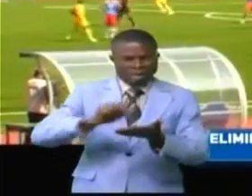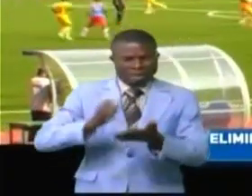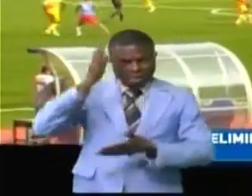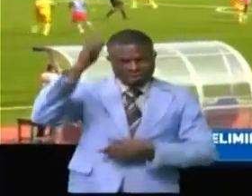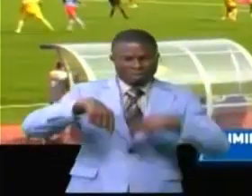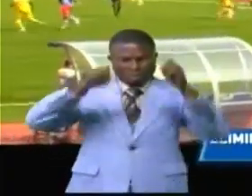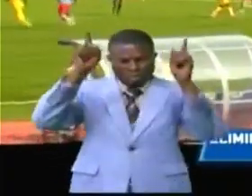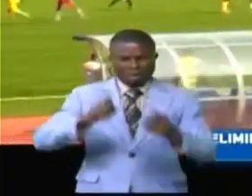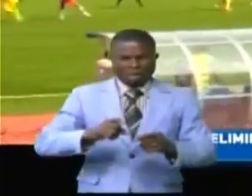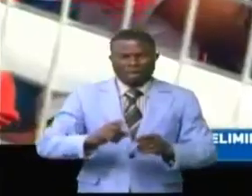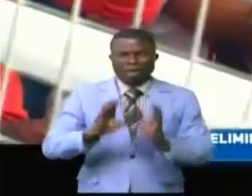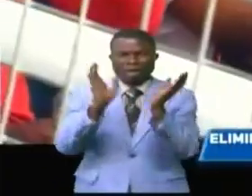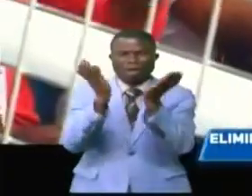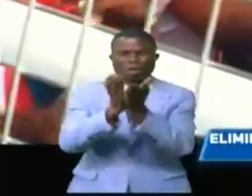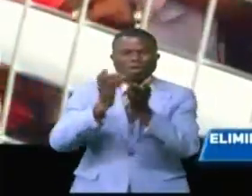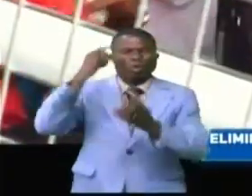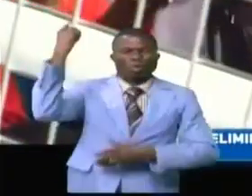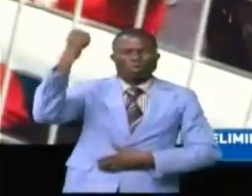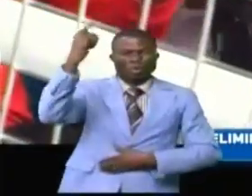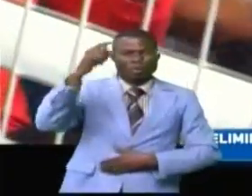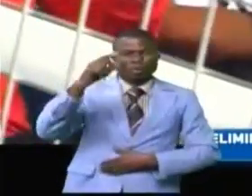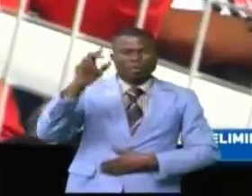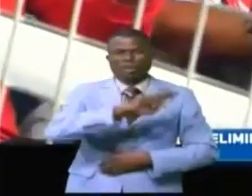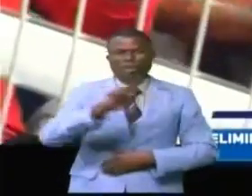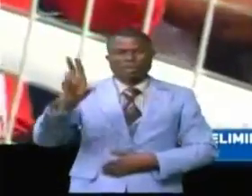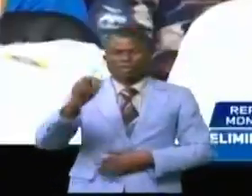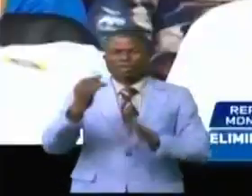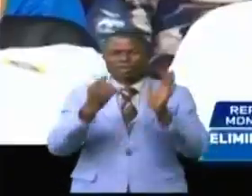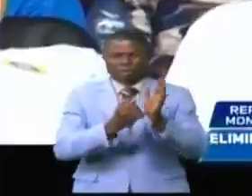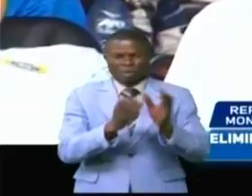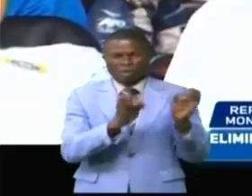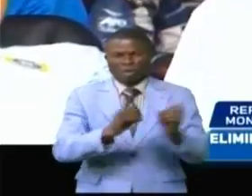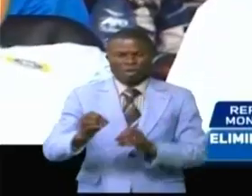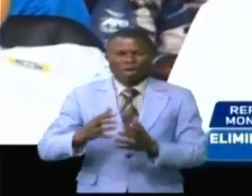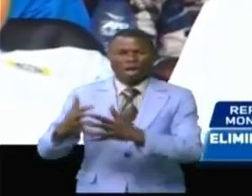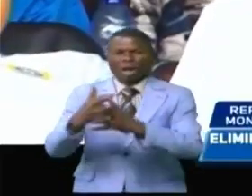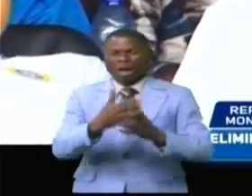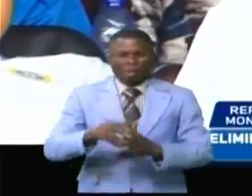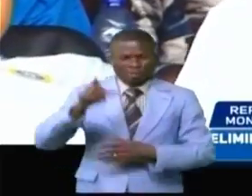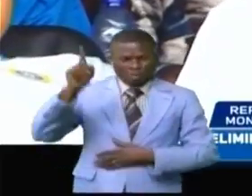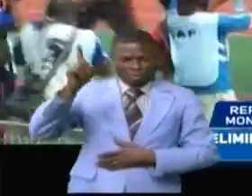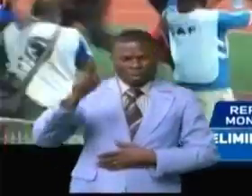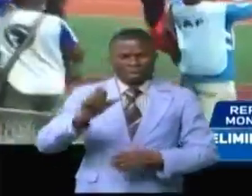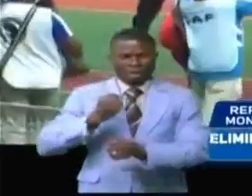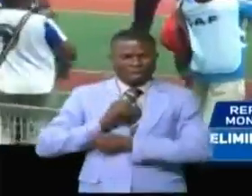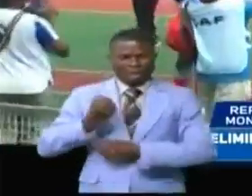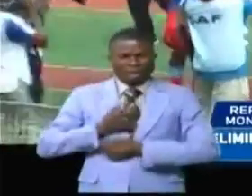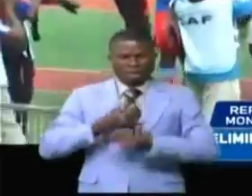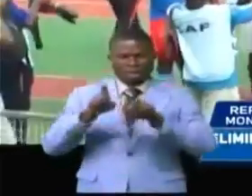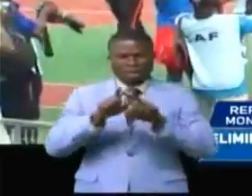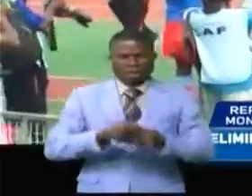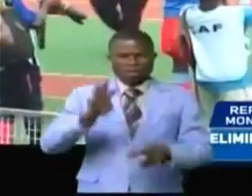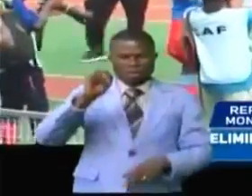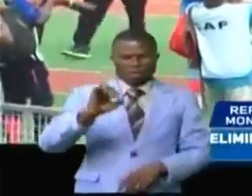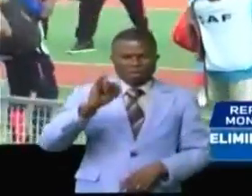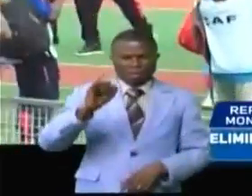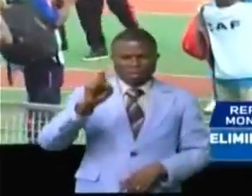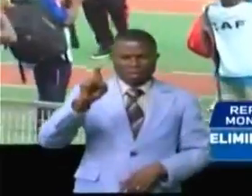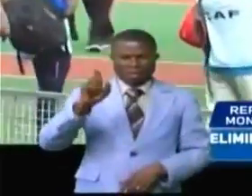de la Coupe du Monde 2026 qui sera conjointement organisée par les États-Unis d'Amérique, le Canada et le Mexique.